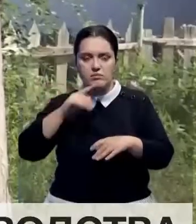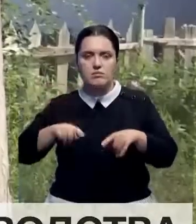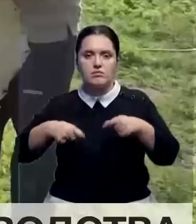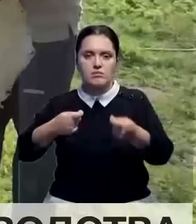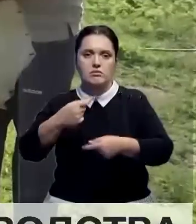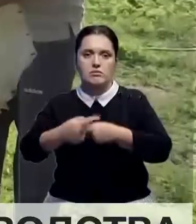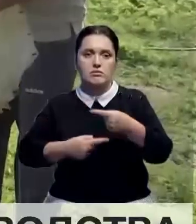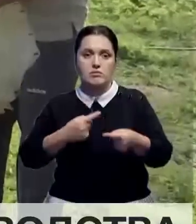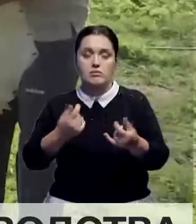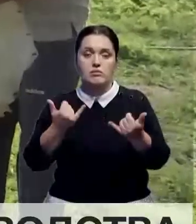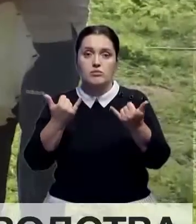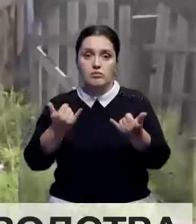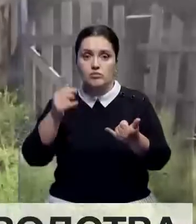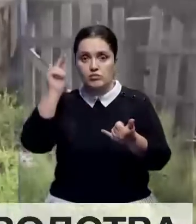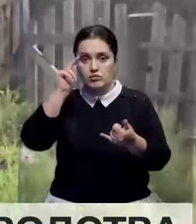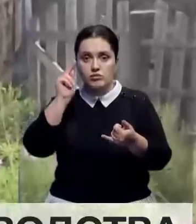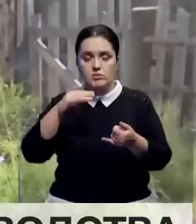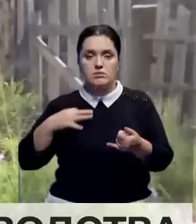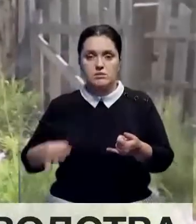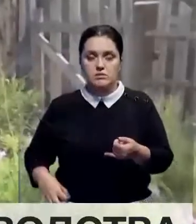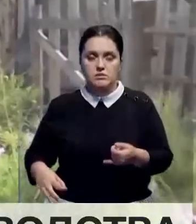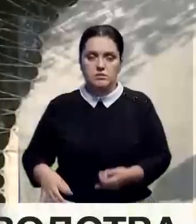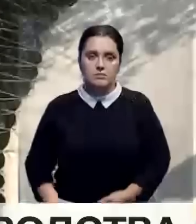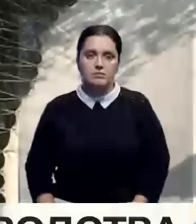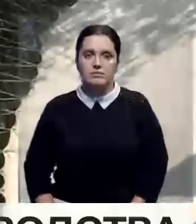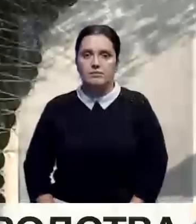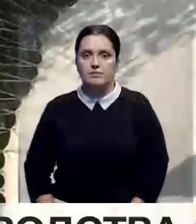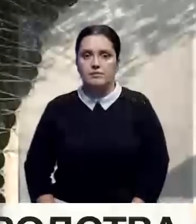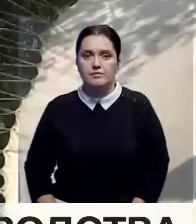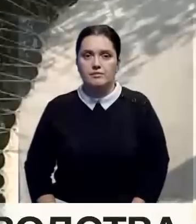Сегодня кожевенное ремесло осваивают его сыновья.